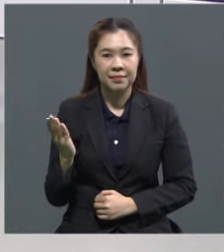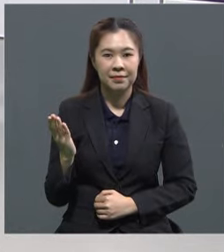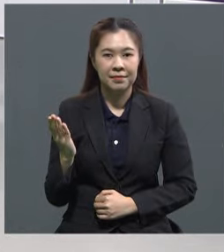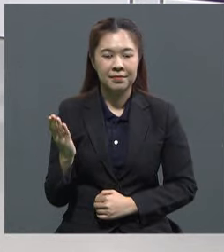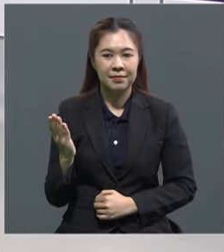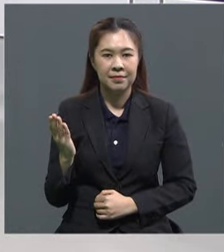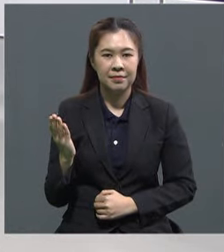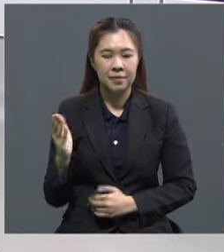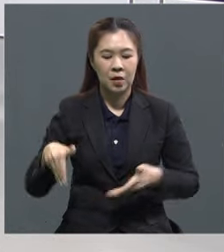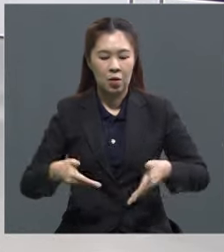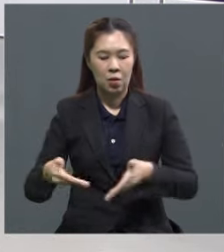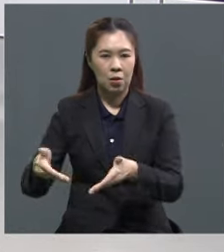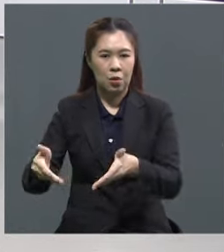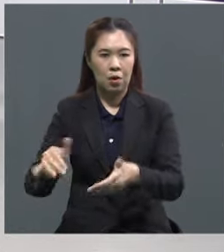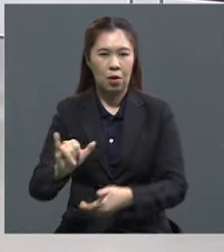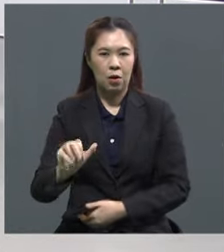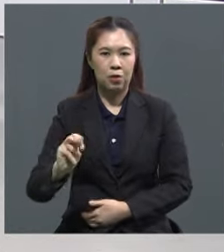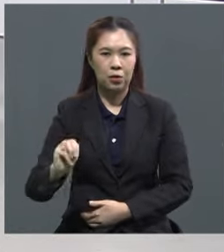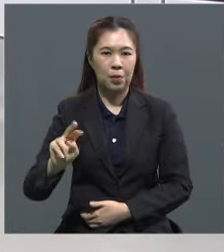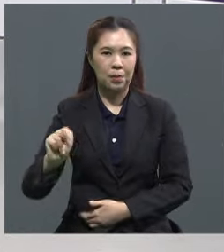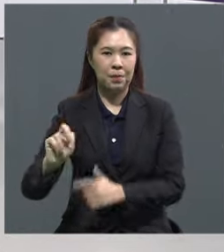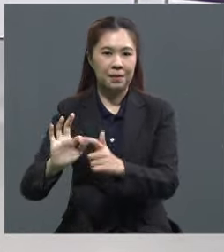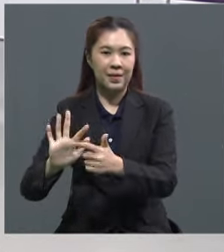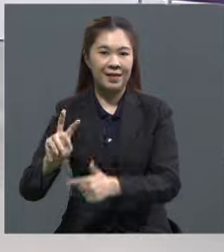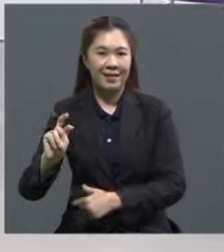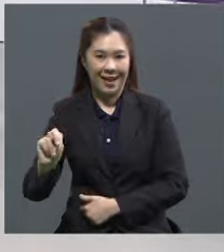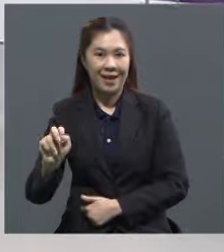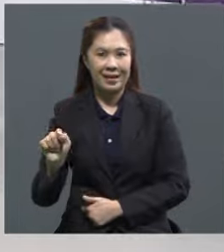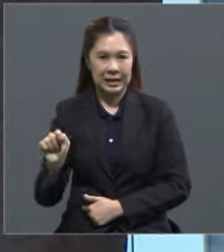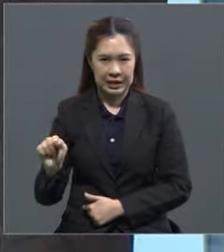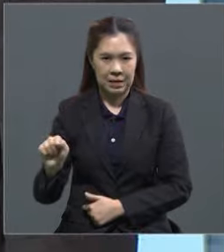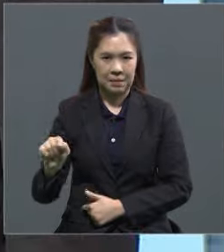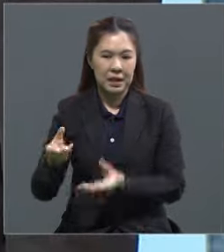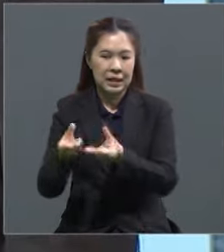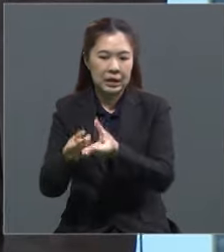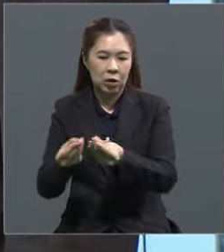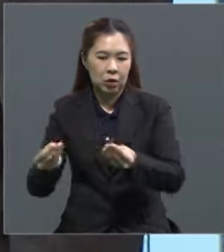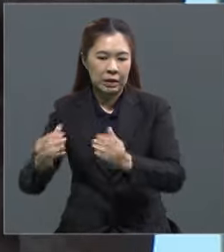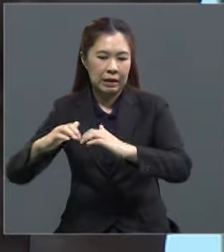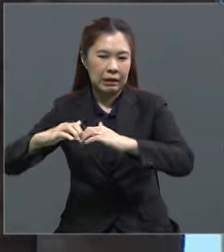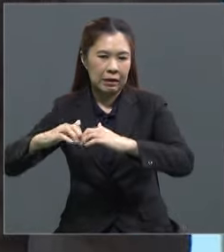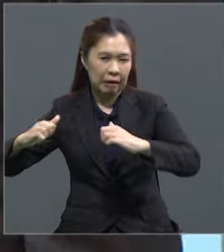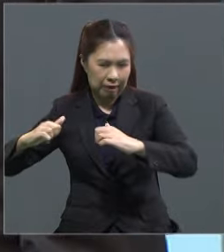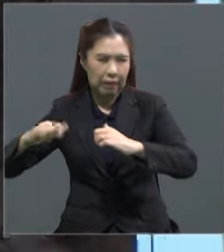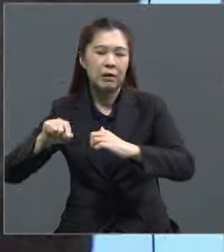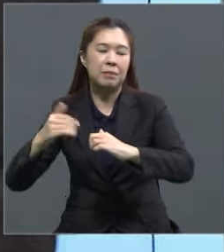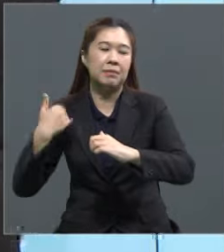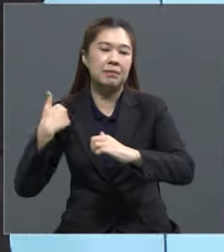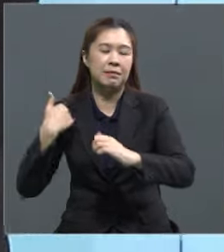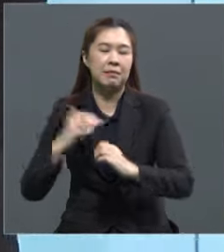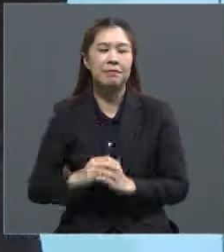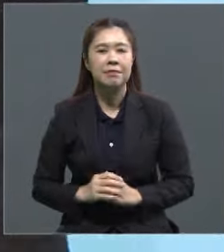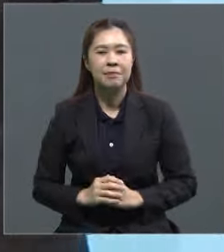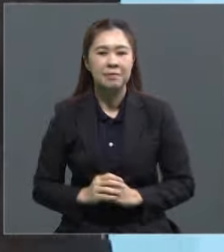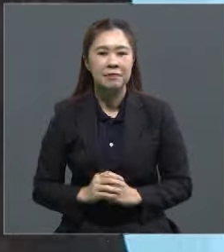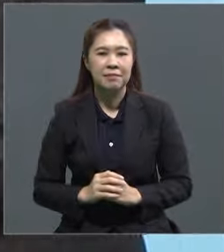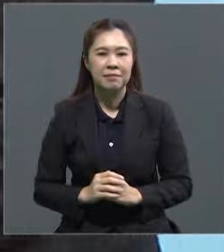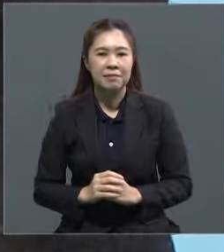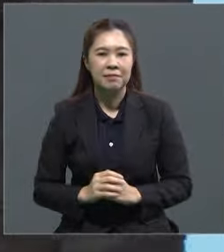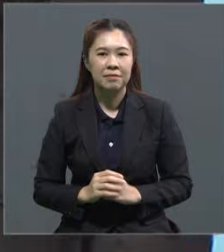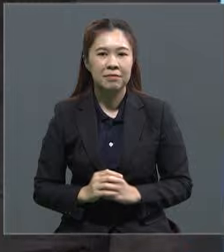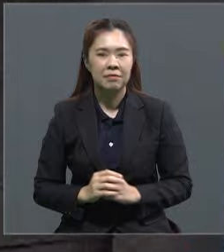ส่วนของคลองยมน่านในส่วนนี้เนี่ยก็มีที่คันดินชำรุดในส่วนนี้เพราะฉะนั้นน้ำที่มาที่ก่อน